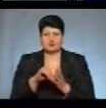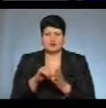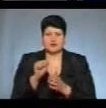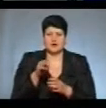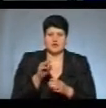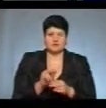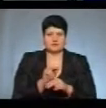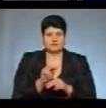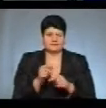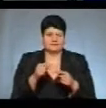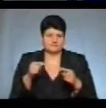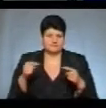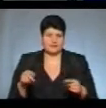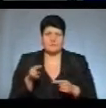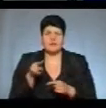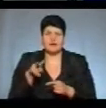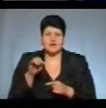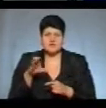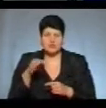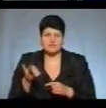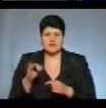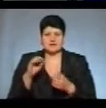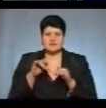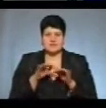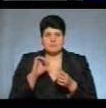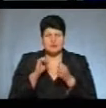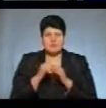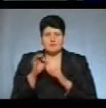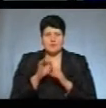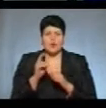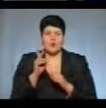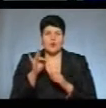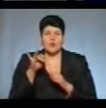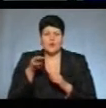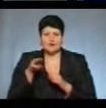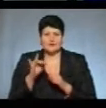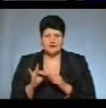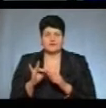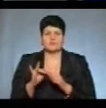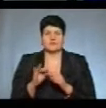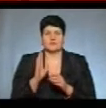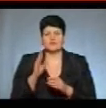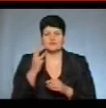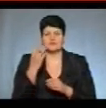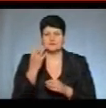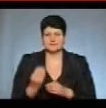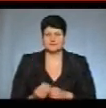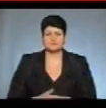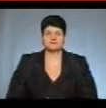із Різноділля. Пластовий захід «Пам'ятай про Крути» триватиме 3 дні, розповів організатор Роман Вакиряк.